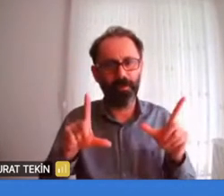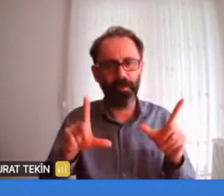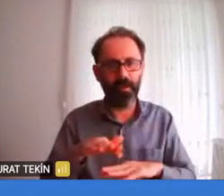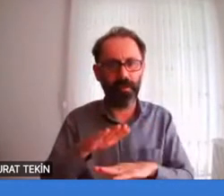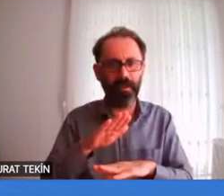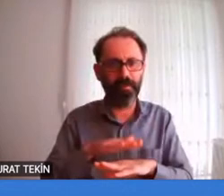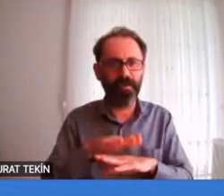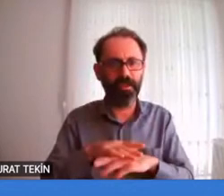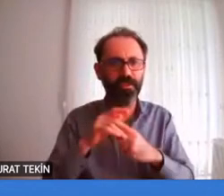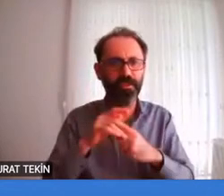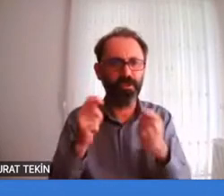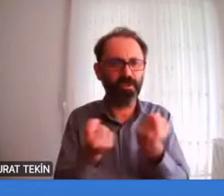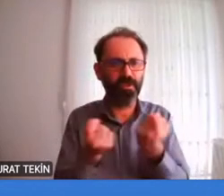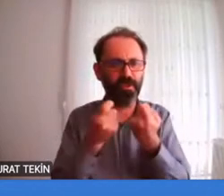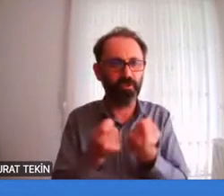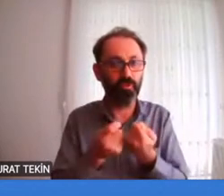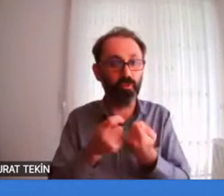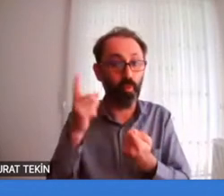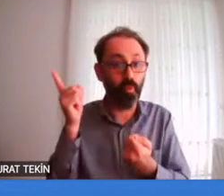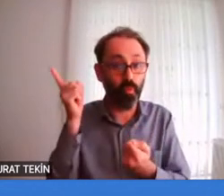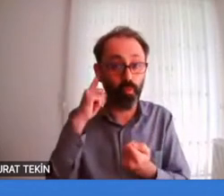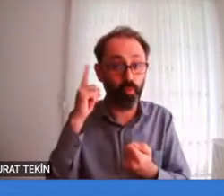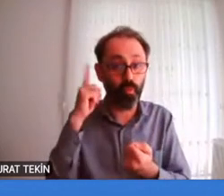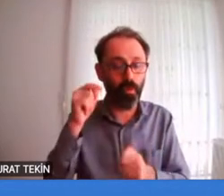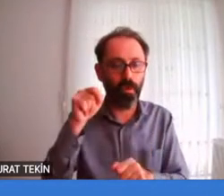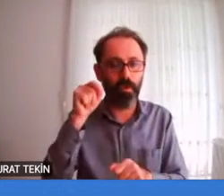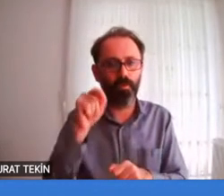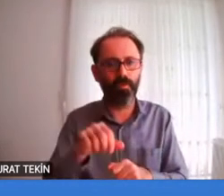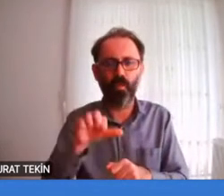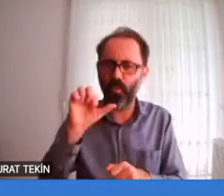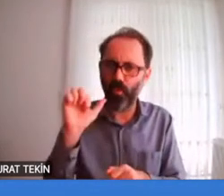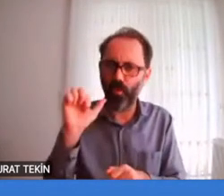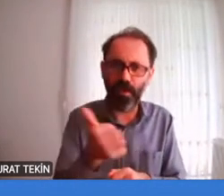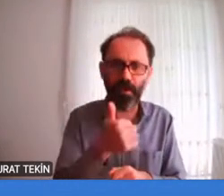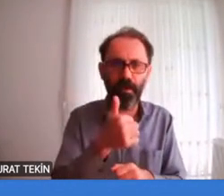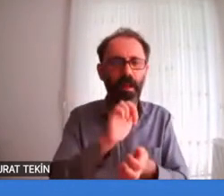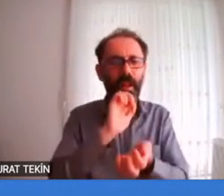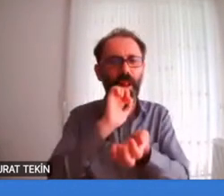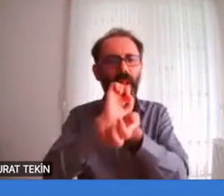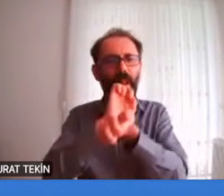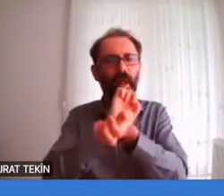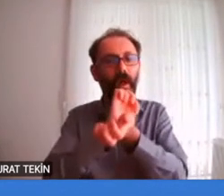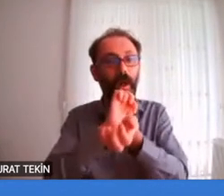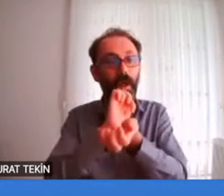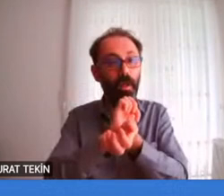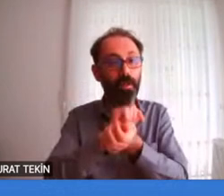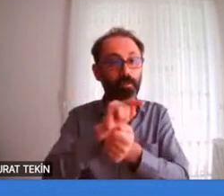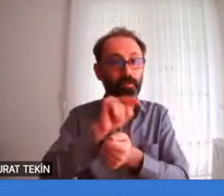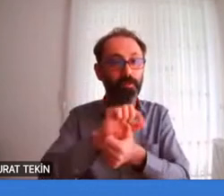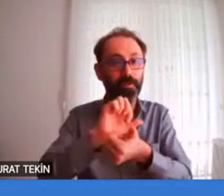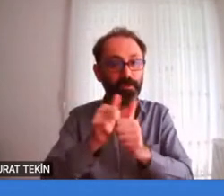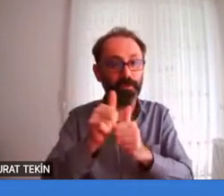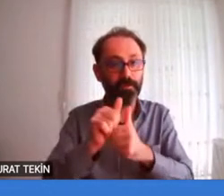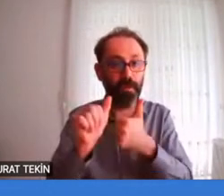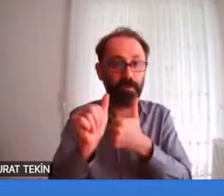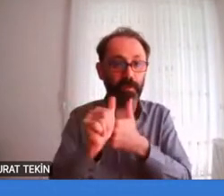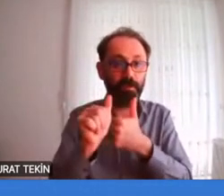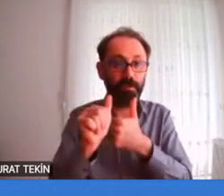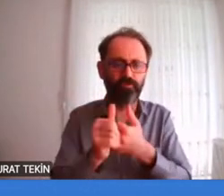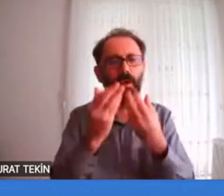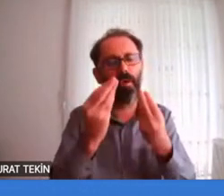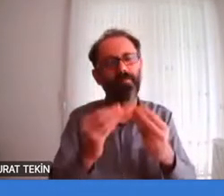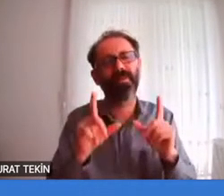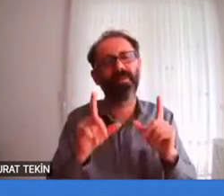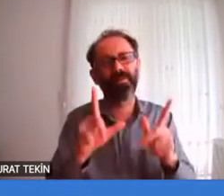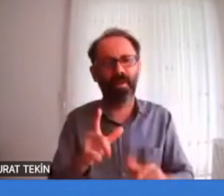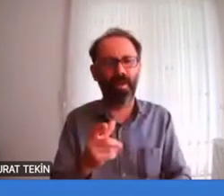Yapacağınız işin şöhreti burada önemli bir şey. Yani ailenin buna sıcak bakması ya da işte ekoller, bu